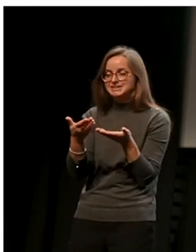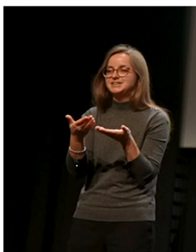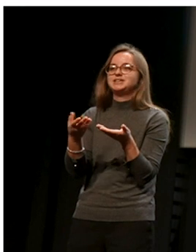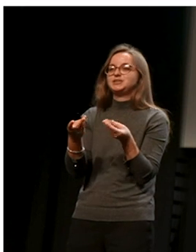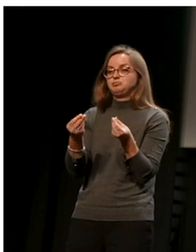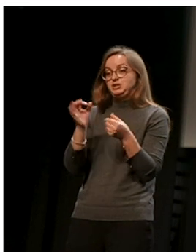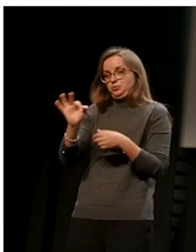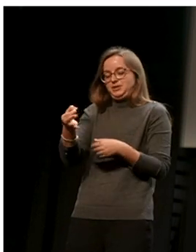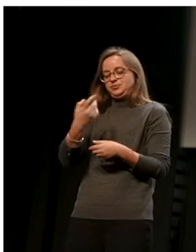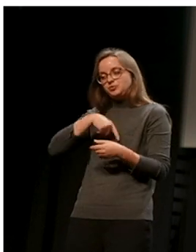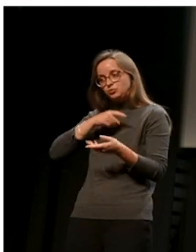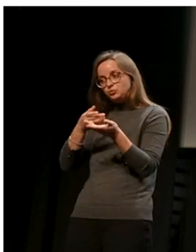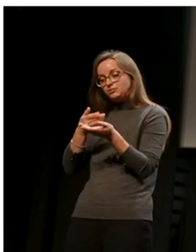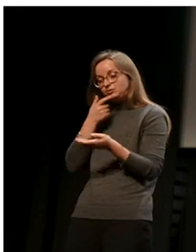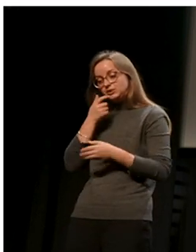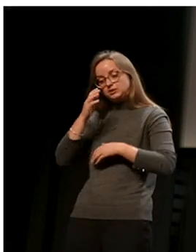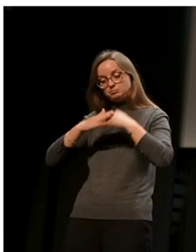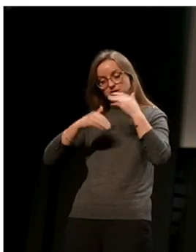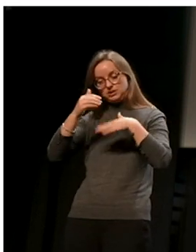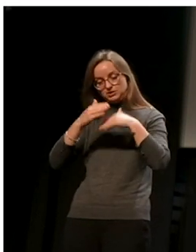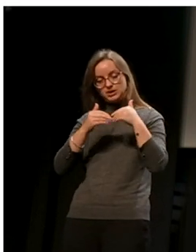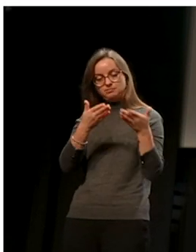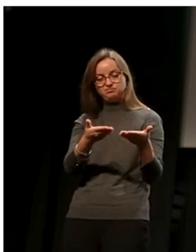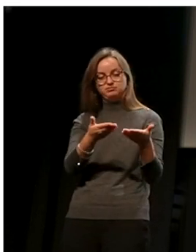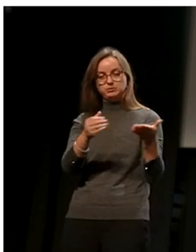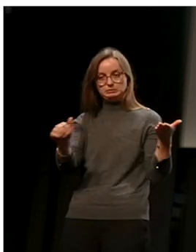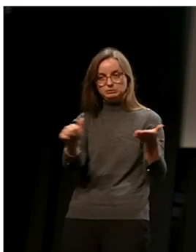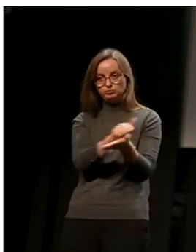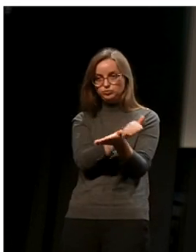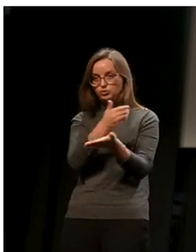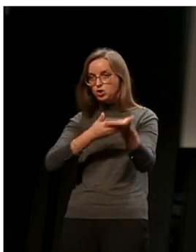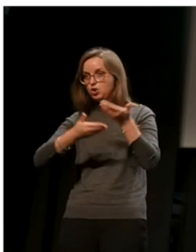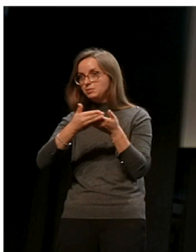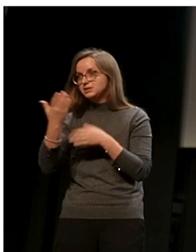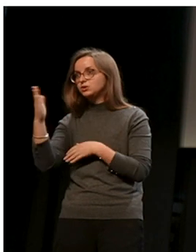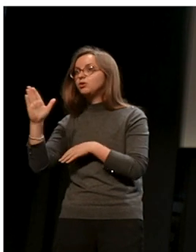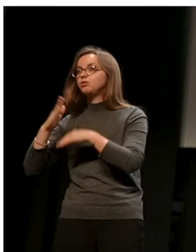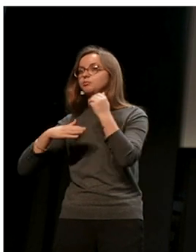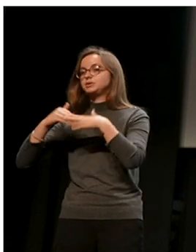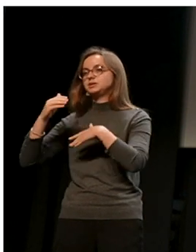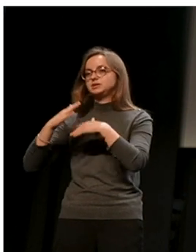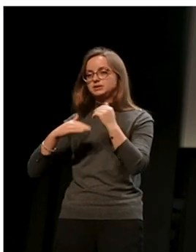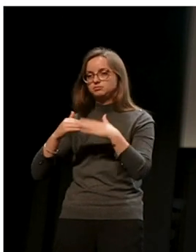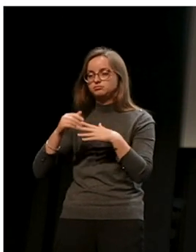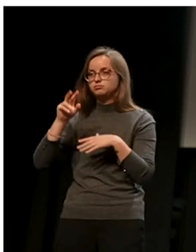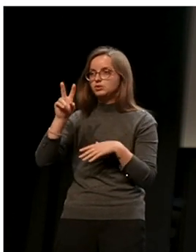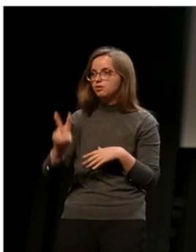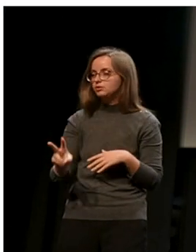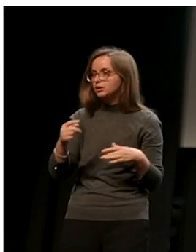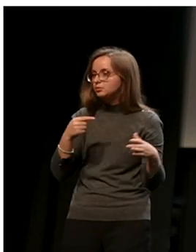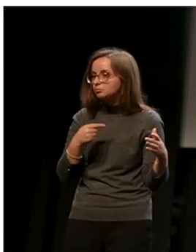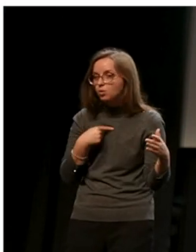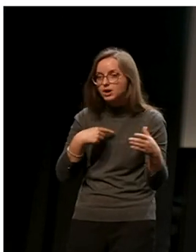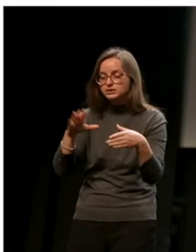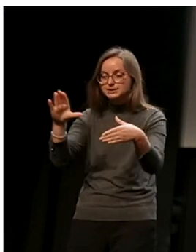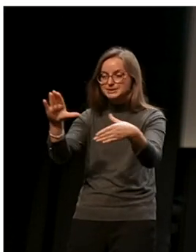on remplace un métier par un autre, mais tu ne peux pas mettre à la place, parce que je me fous complètement de l'image